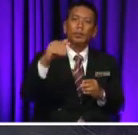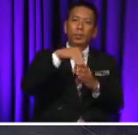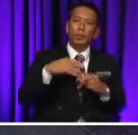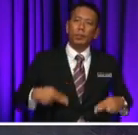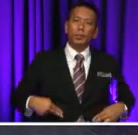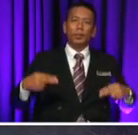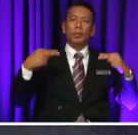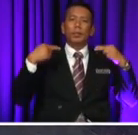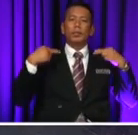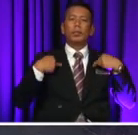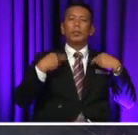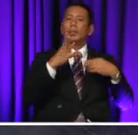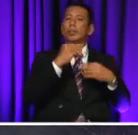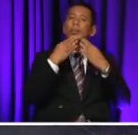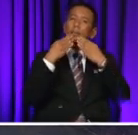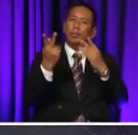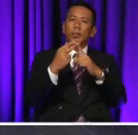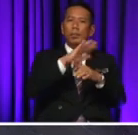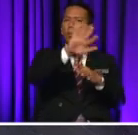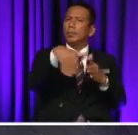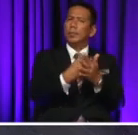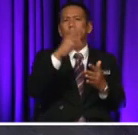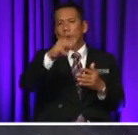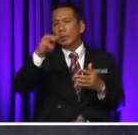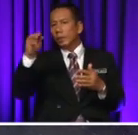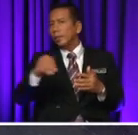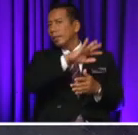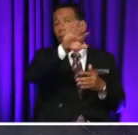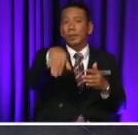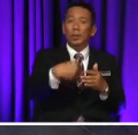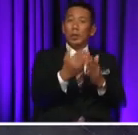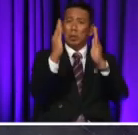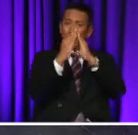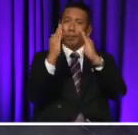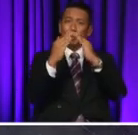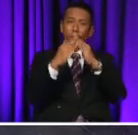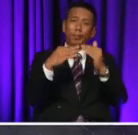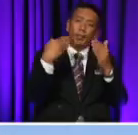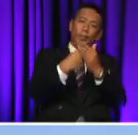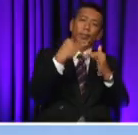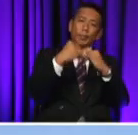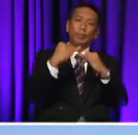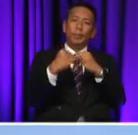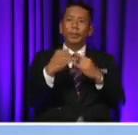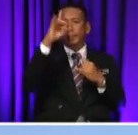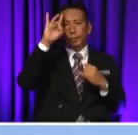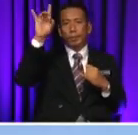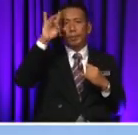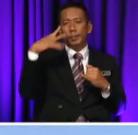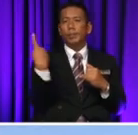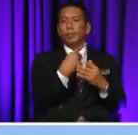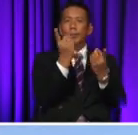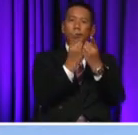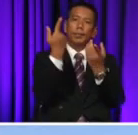kehidupan dan terima kasih juga kepada semua murid-murid dan smoke penonton yang menonton kami hingga ke ujung siaran insya Allah kita